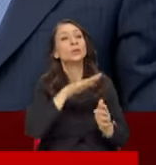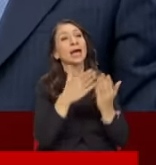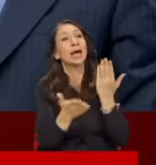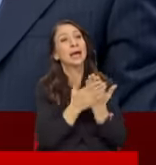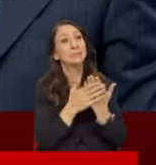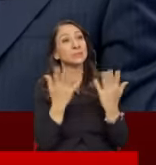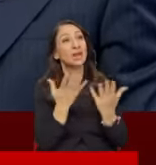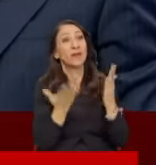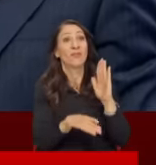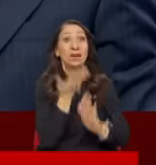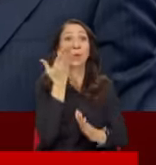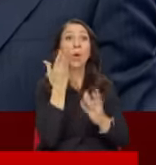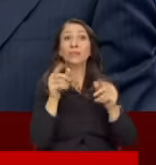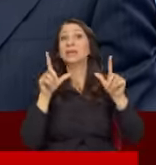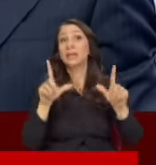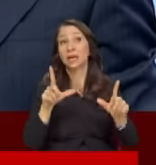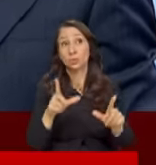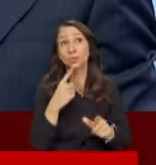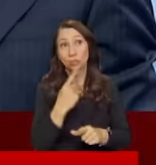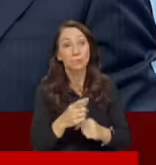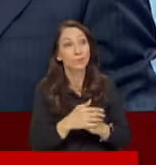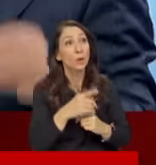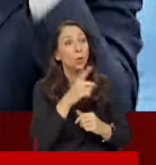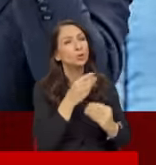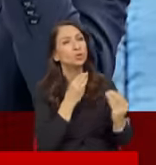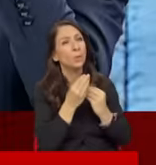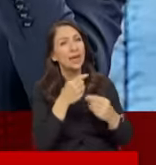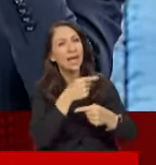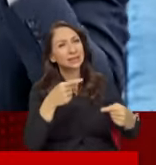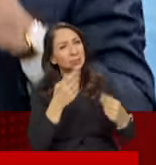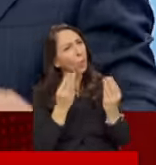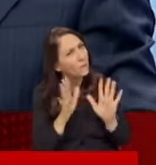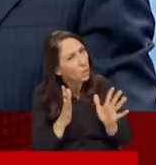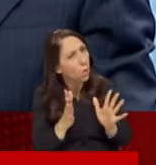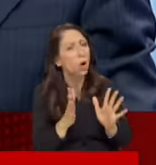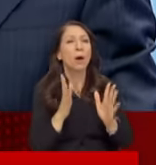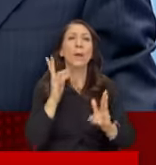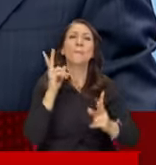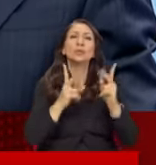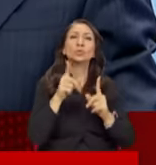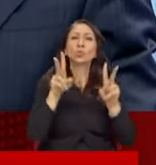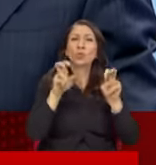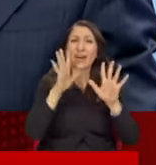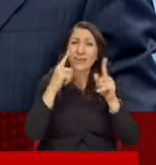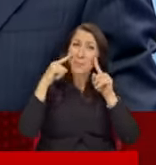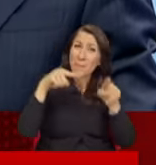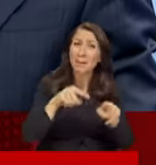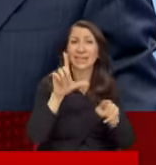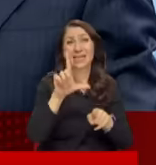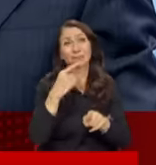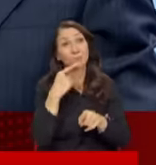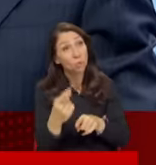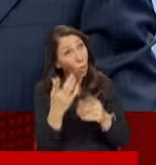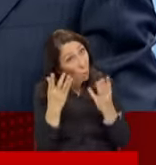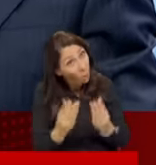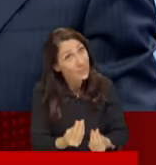yardımları daha da fazla artırmamız gerektiğini söy Belki orada o sohbette eksikler oluyor Belki şu konuya daha fazla Eğil gerekiyor